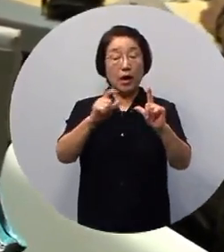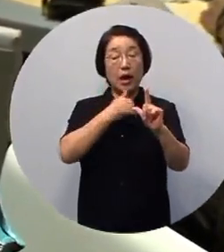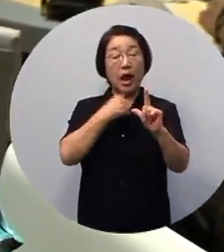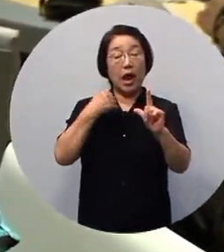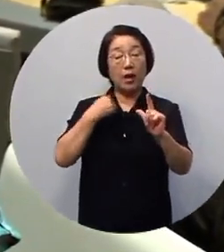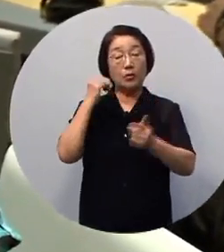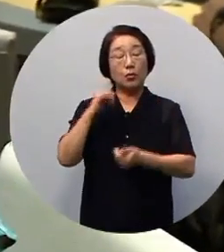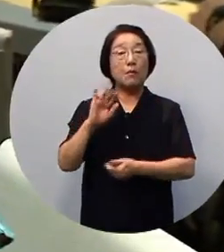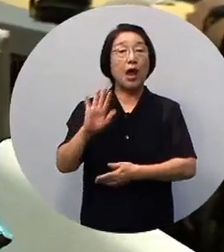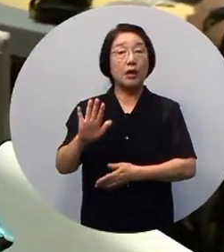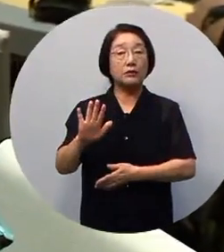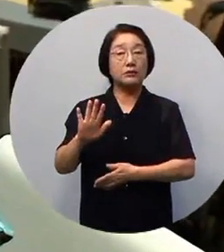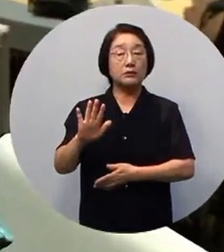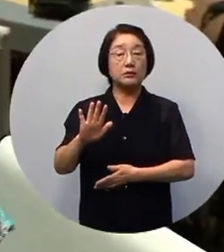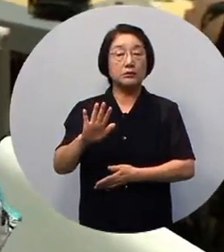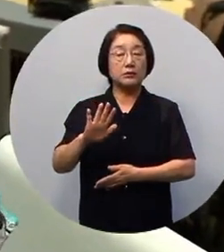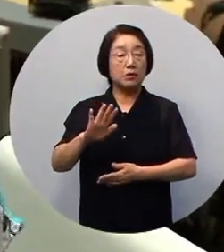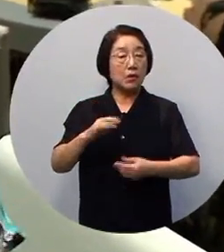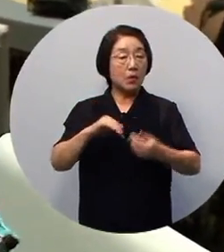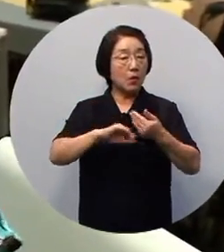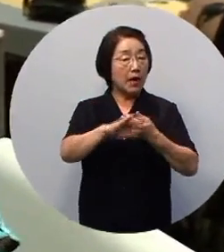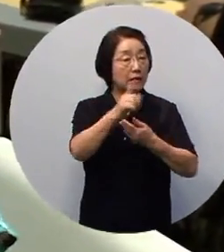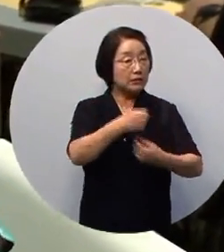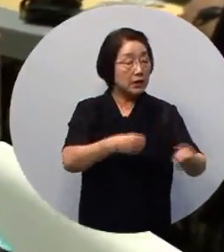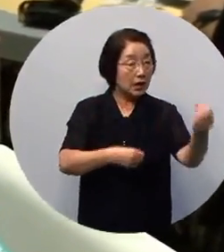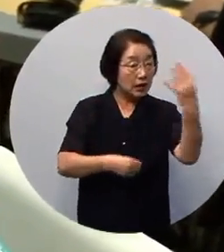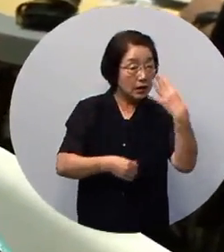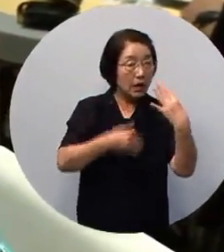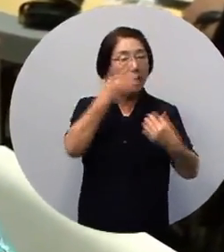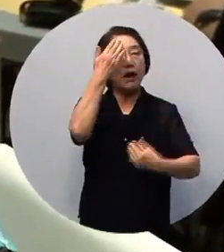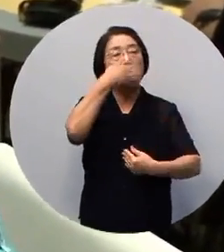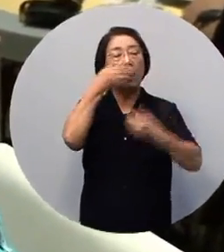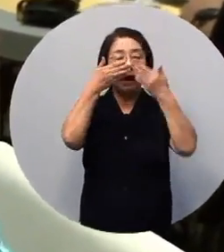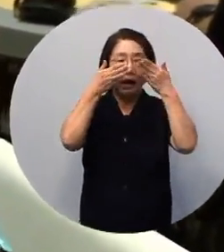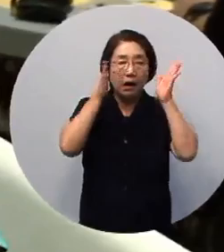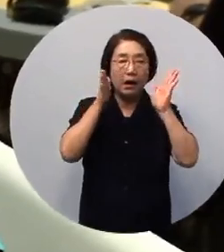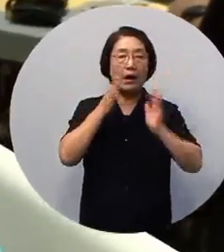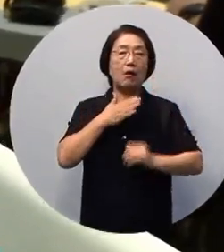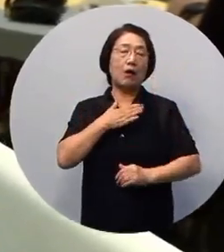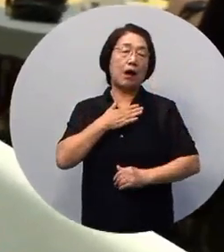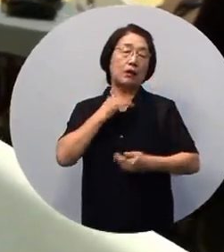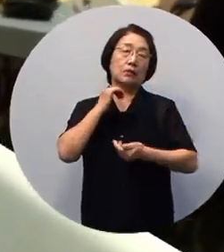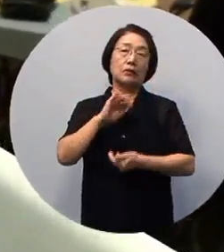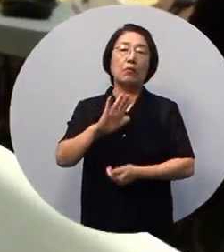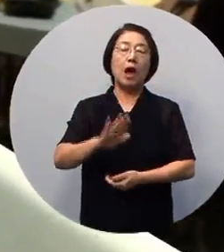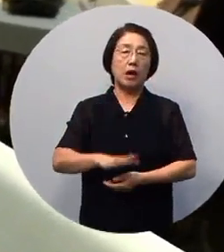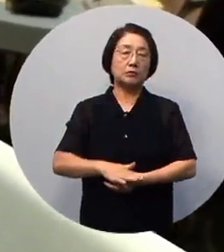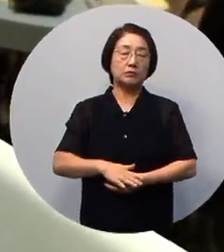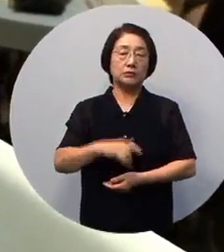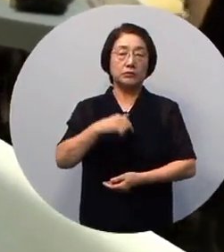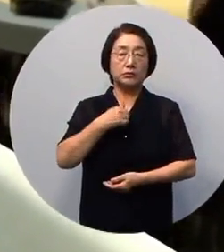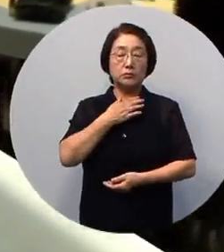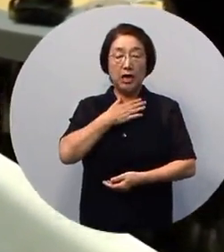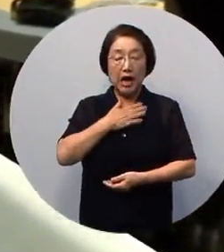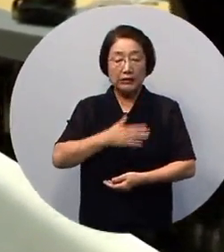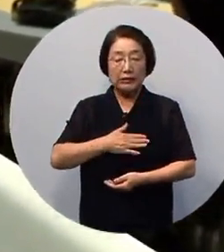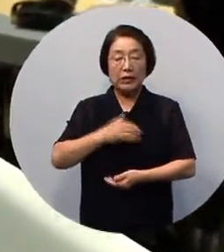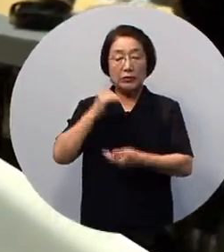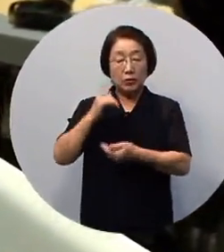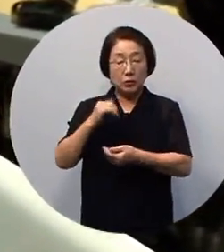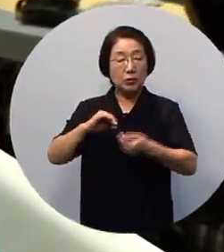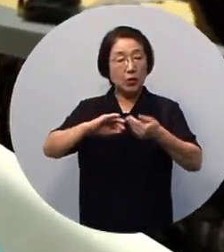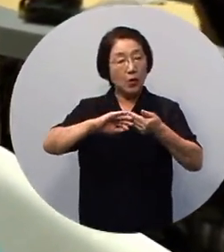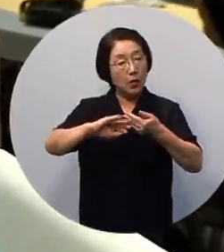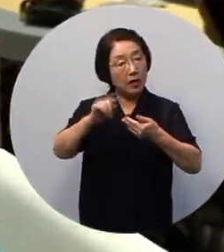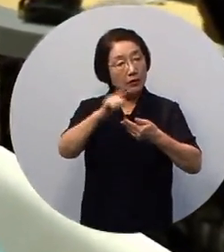ども、人から聞く意見で初めて知ることも多くて、やっぱり自分が知ってることだけじゃないんだなっていうのをすごく感